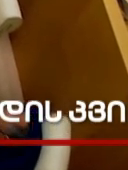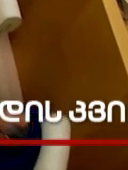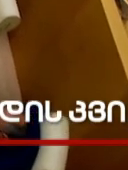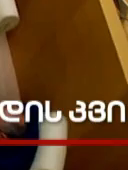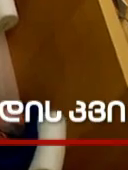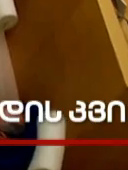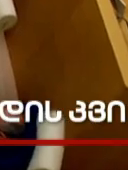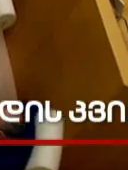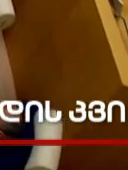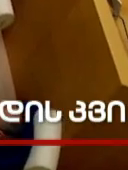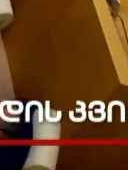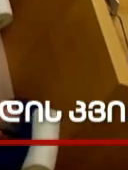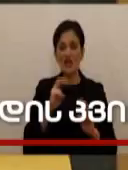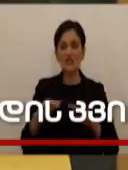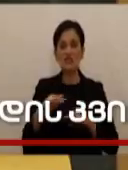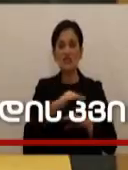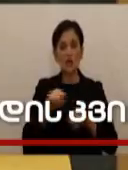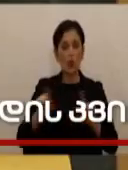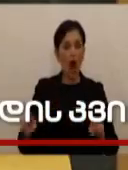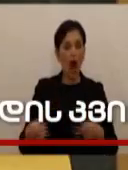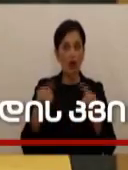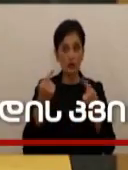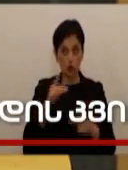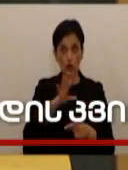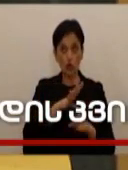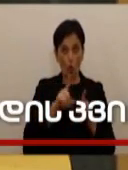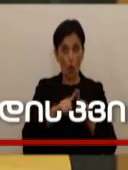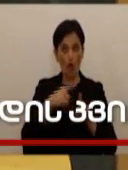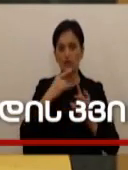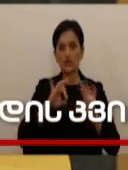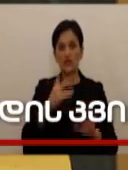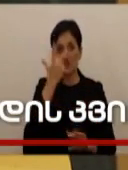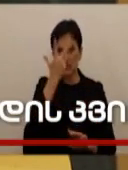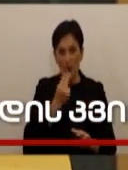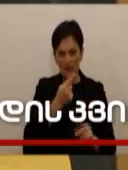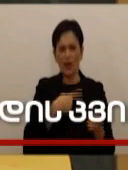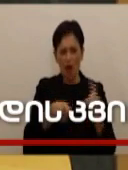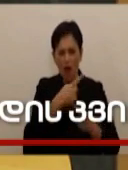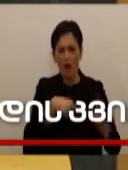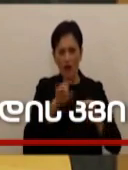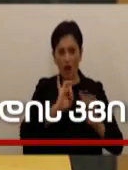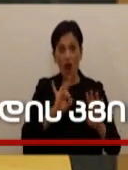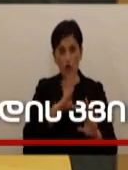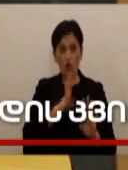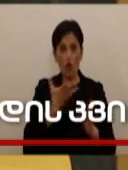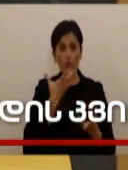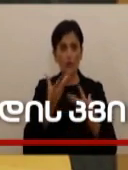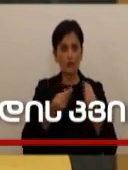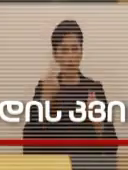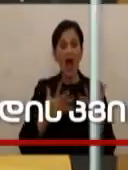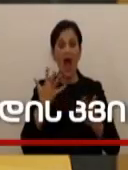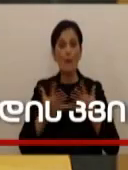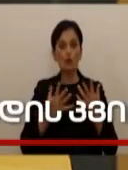რუსულ ენოვანი სექტორის აღდგენას. იყო ასეთი ნიუსი. სამი დღე ატრიალეს. ხო ფეიკი იყო, ხო მოგონილი ფეიკი